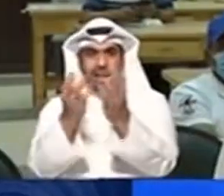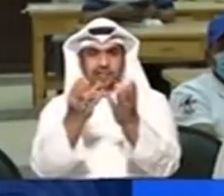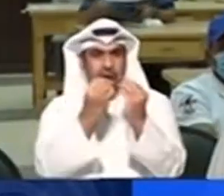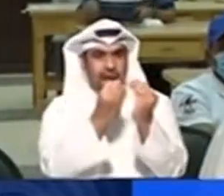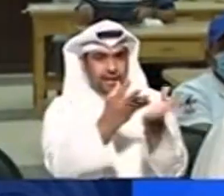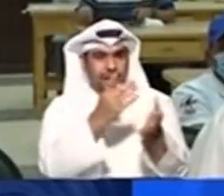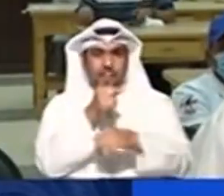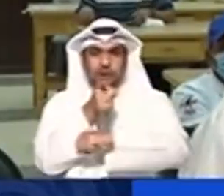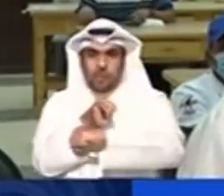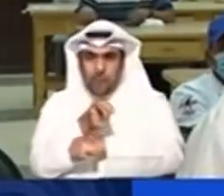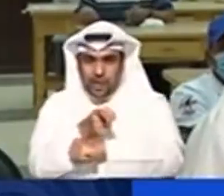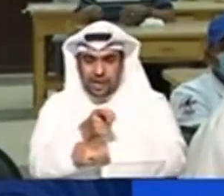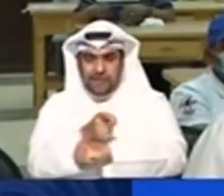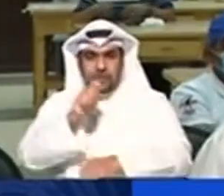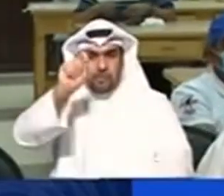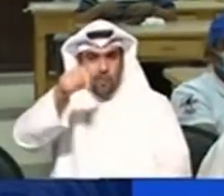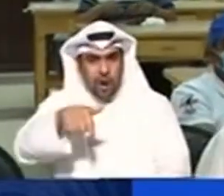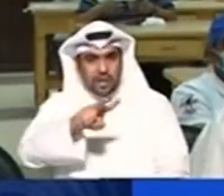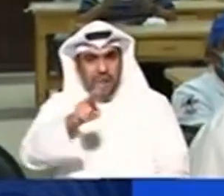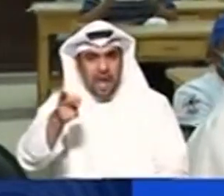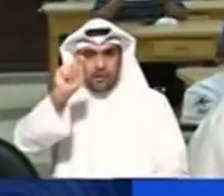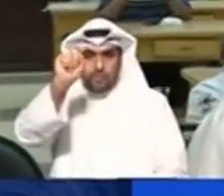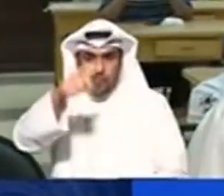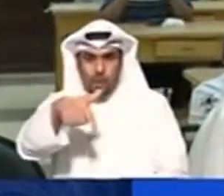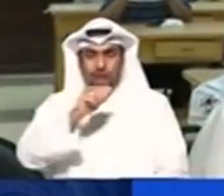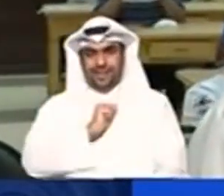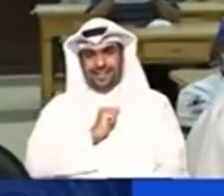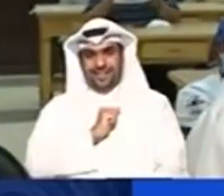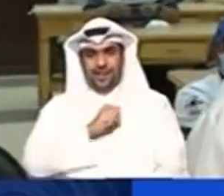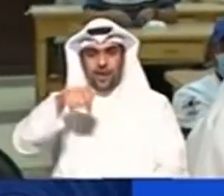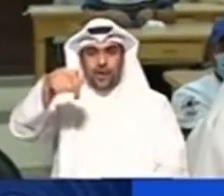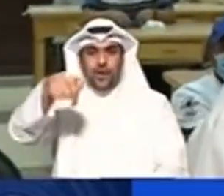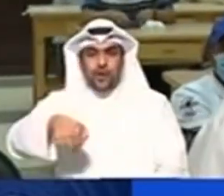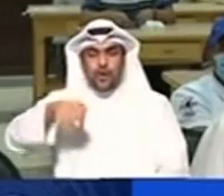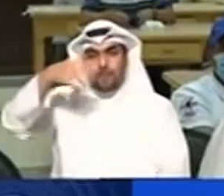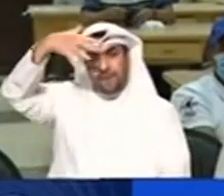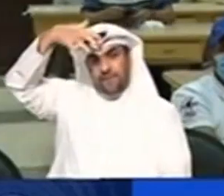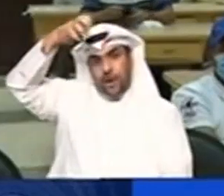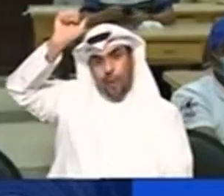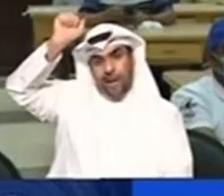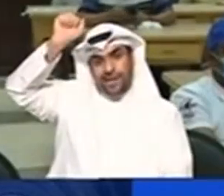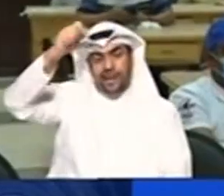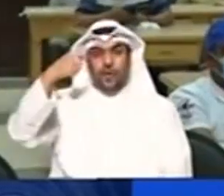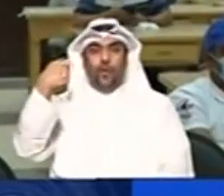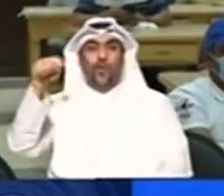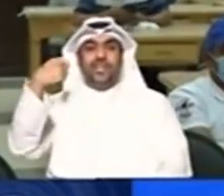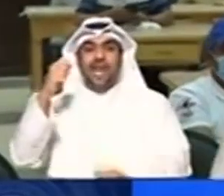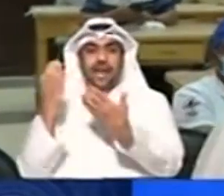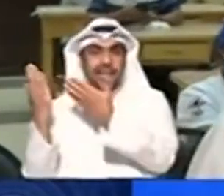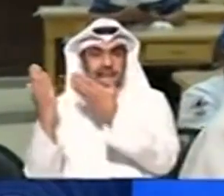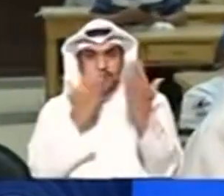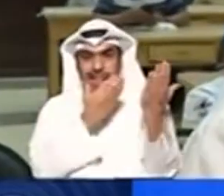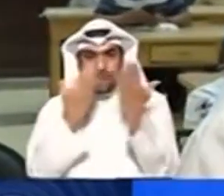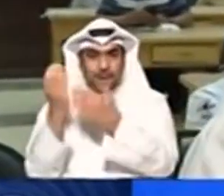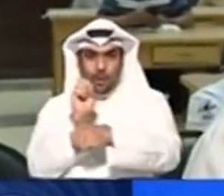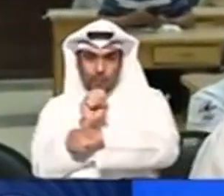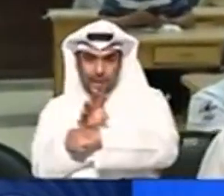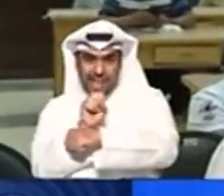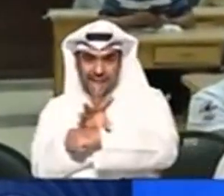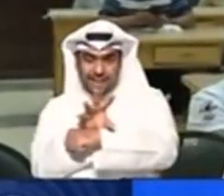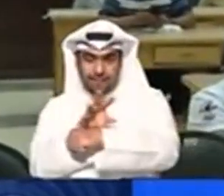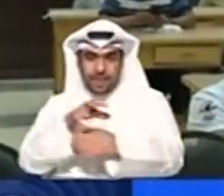بدأت منطقة الفروانية التعليمية باستقبال المراجعين في هذه المنطقة، وكما تعرفون